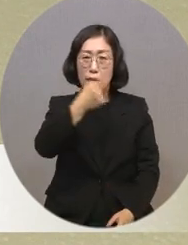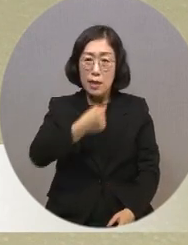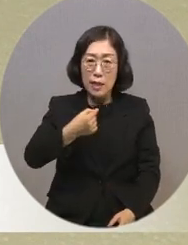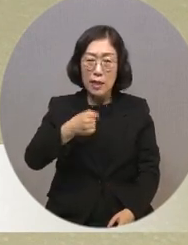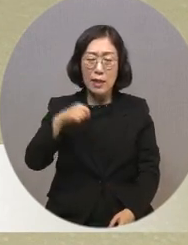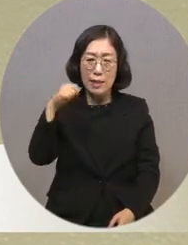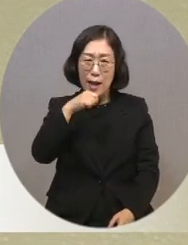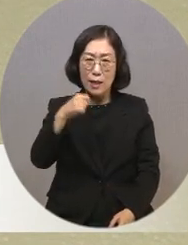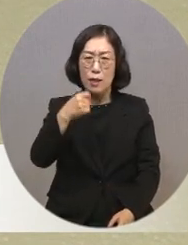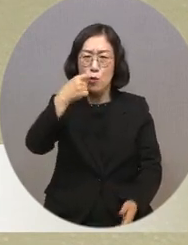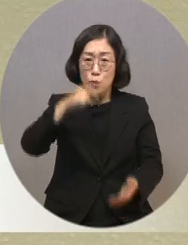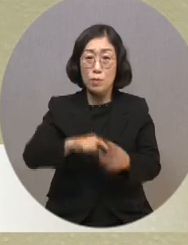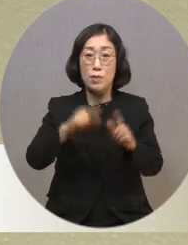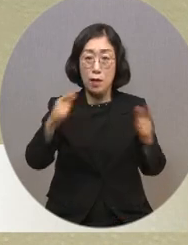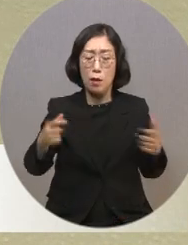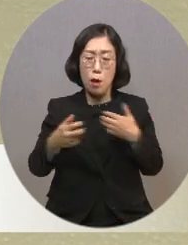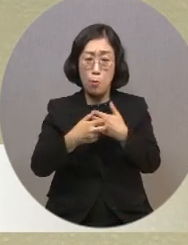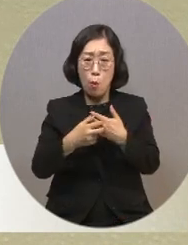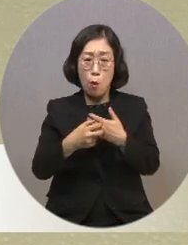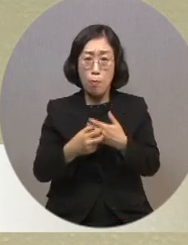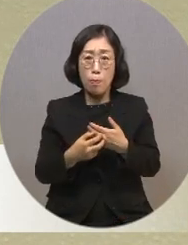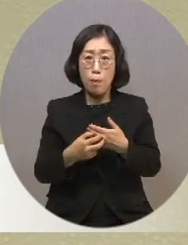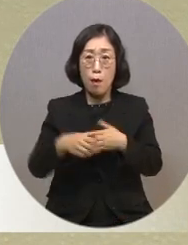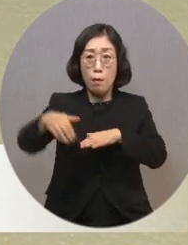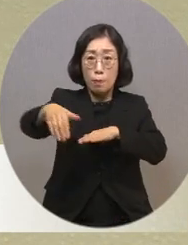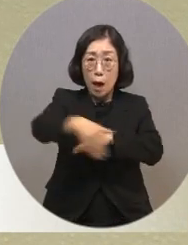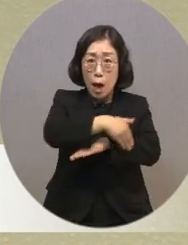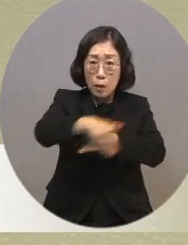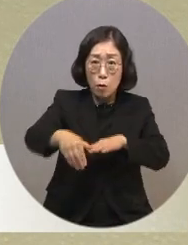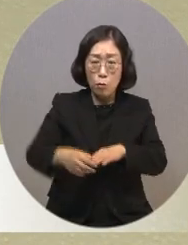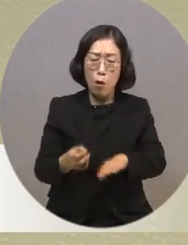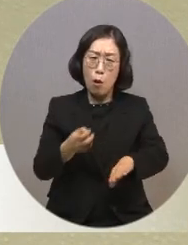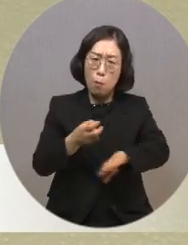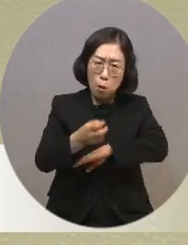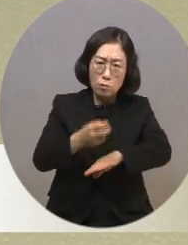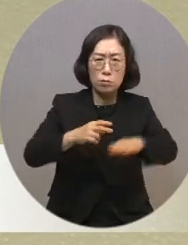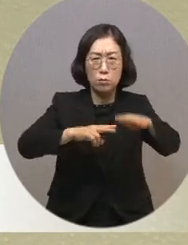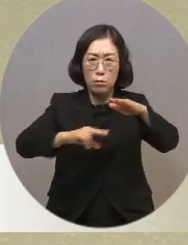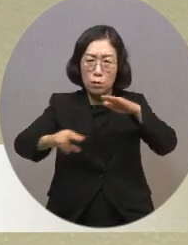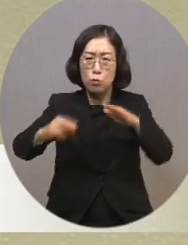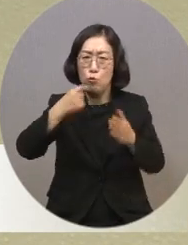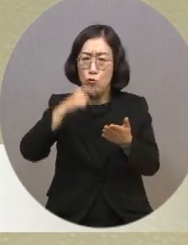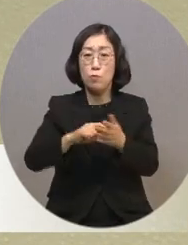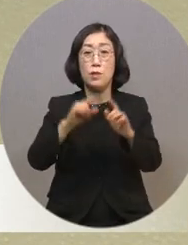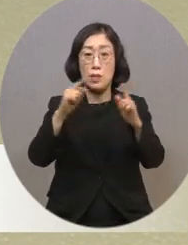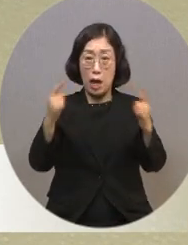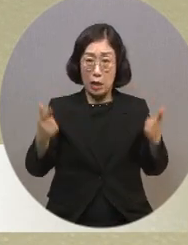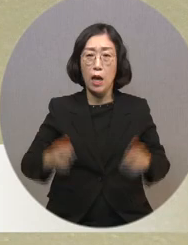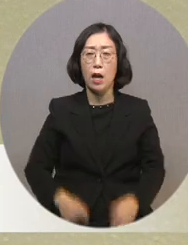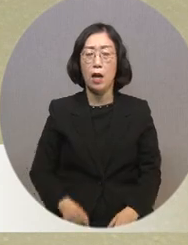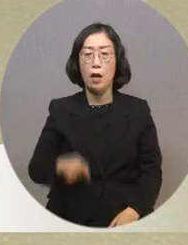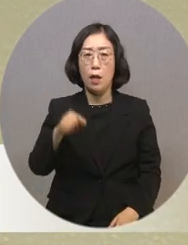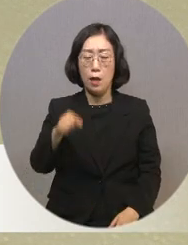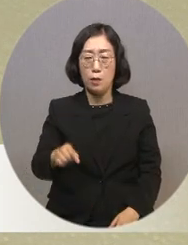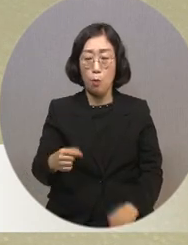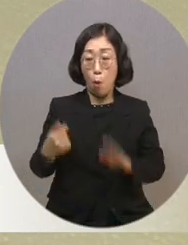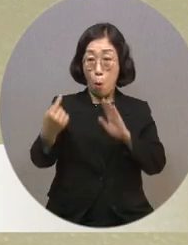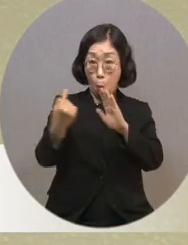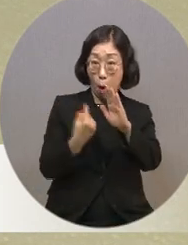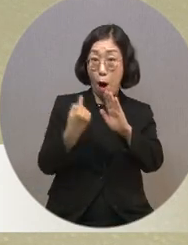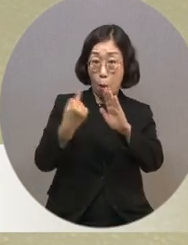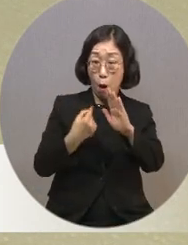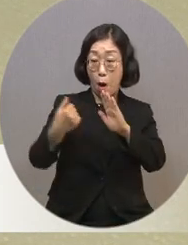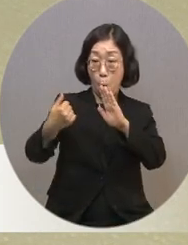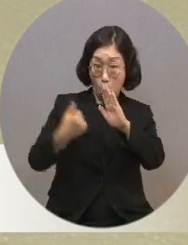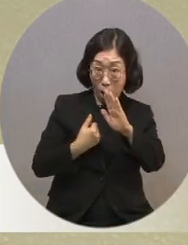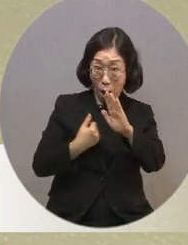경향이 있으며 병원에 가려고 해도 이동수단이 곤란한 케이스가 많아서 왕진 의료의 필요성을